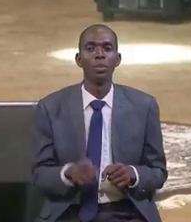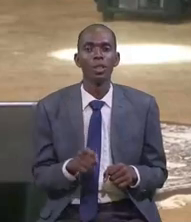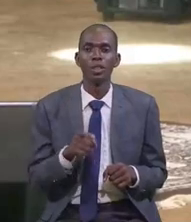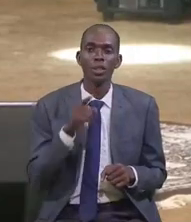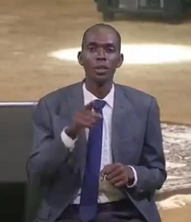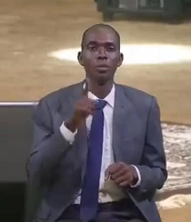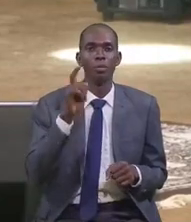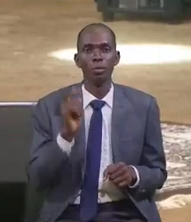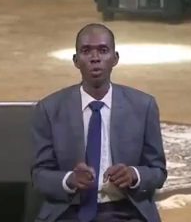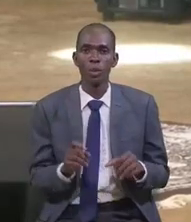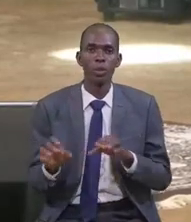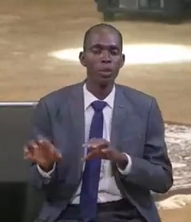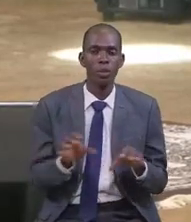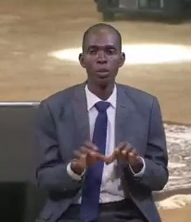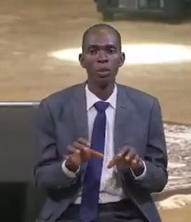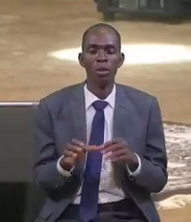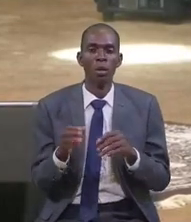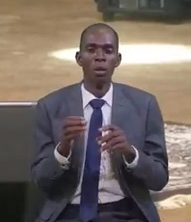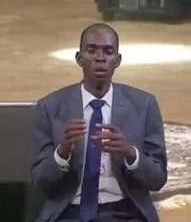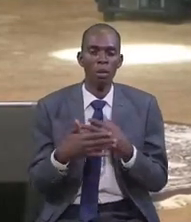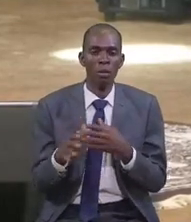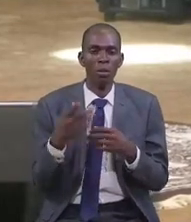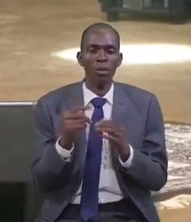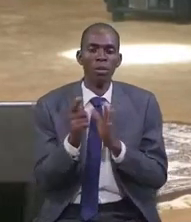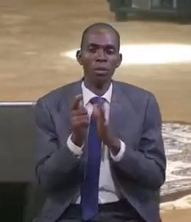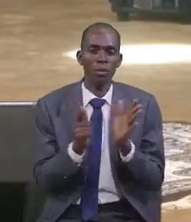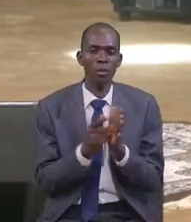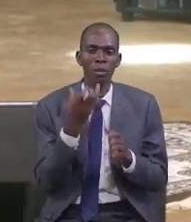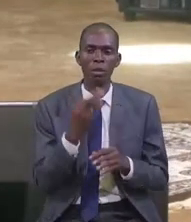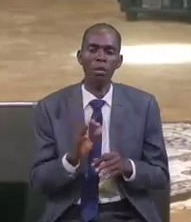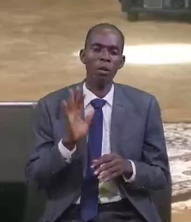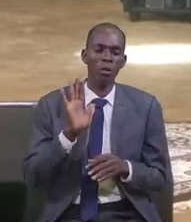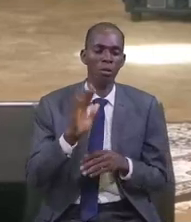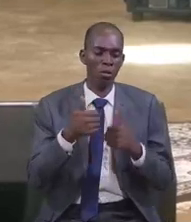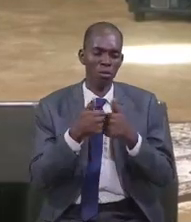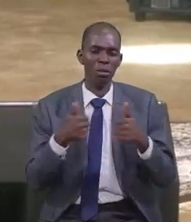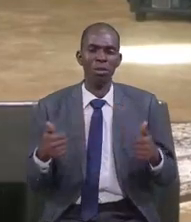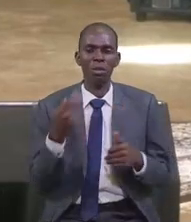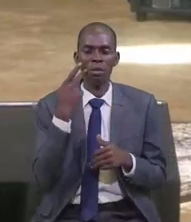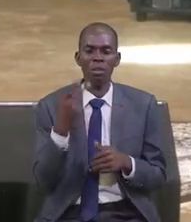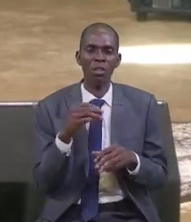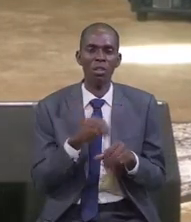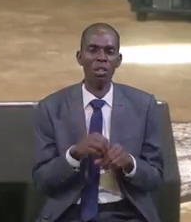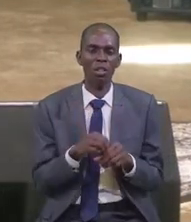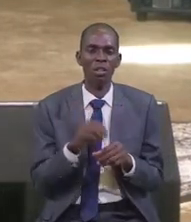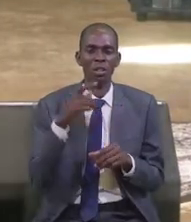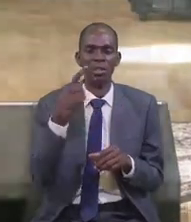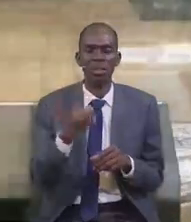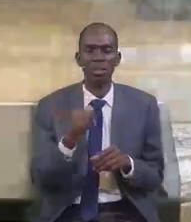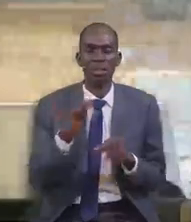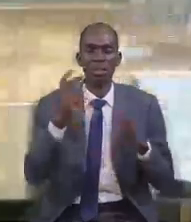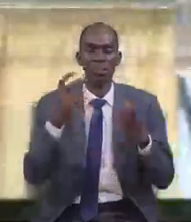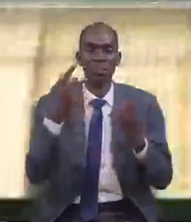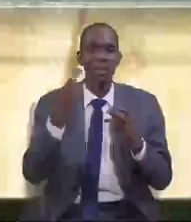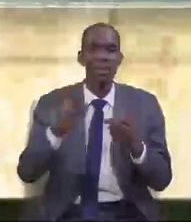Selon le vœu de son, selon la loi de son naziréat. Nous allons voir les naziréens aujourd'hui